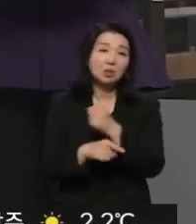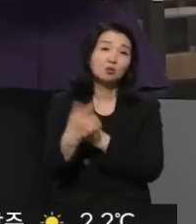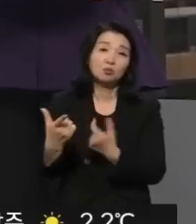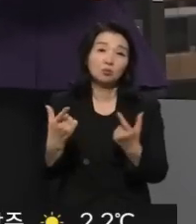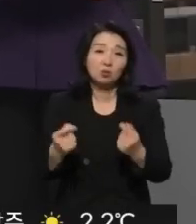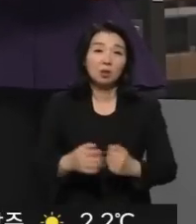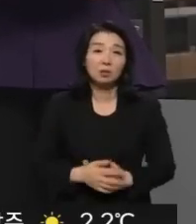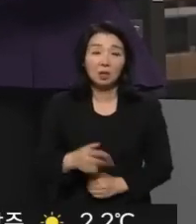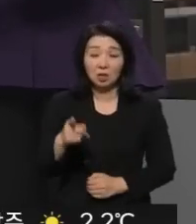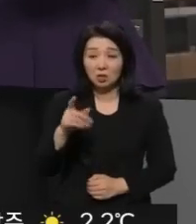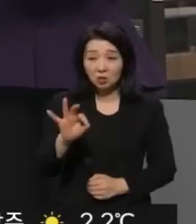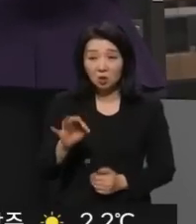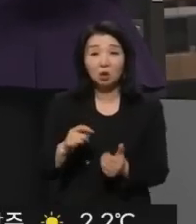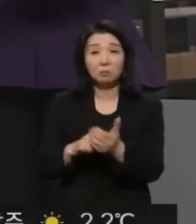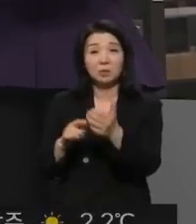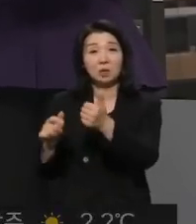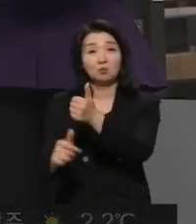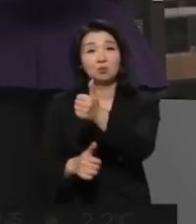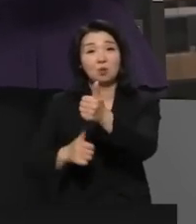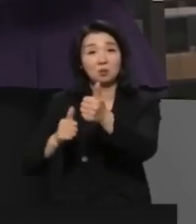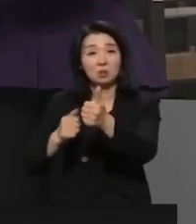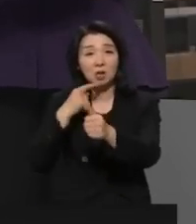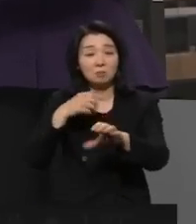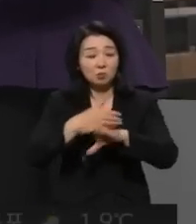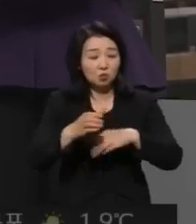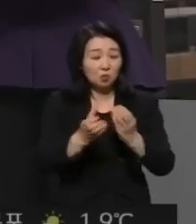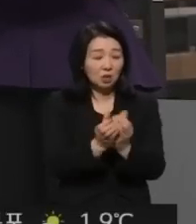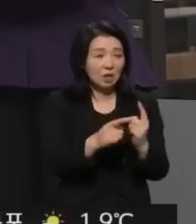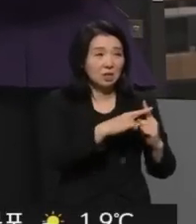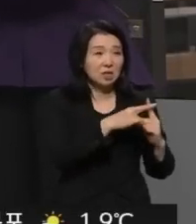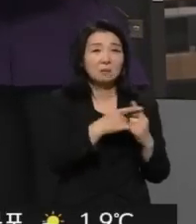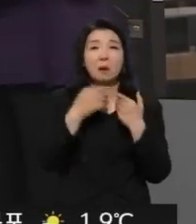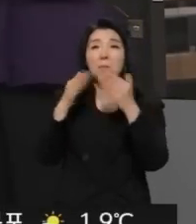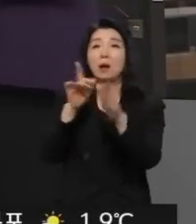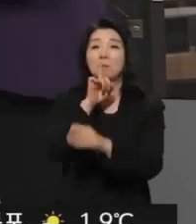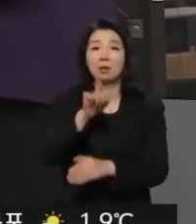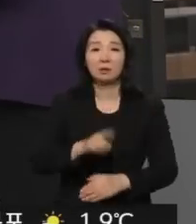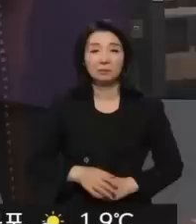정진석 비대위원장은 민주당이 일방통행식 선전포고를 했다고 했습니다.